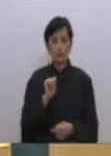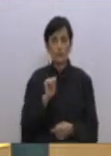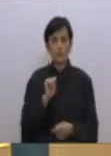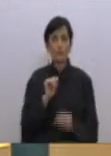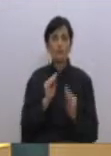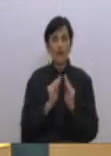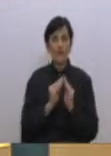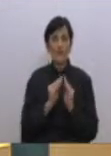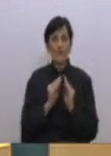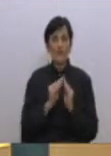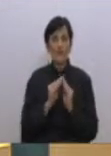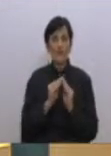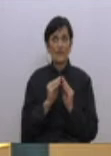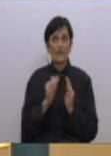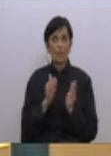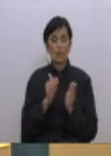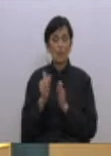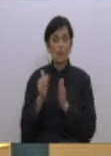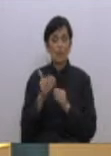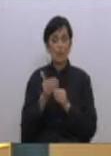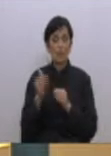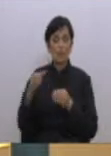კვლავ მოწყლაც